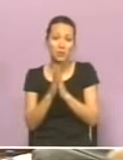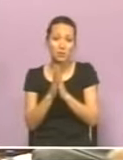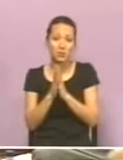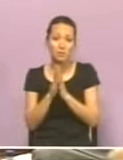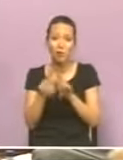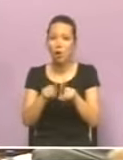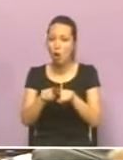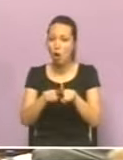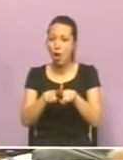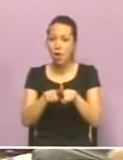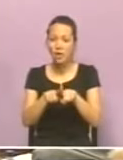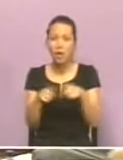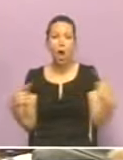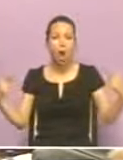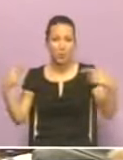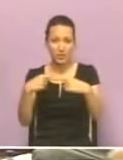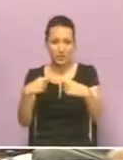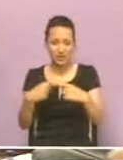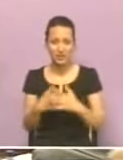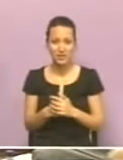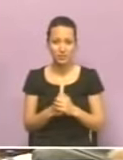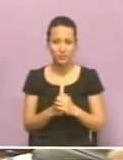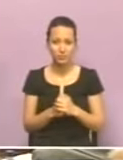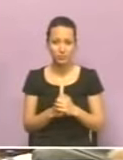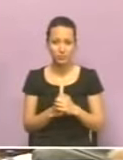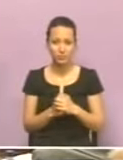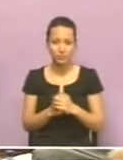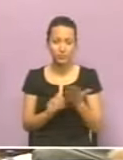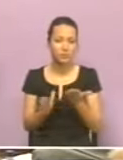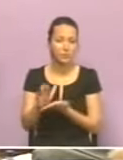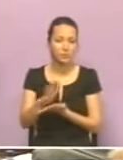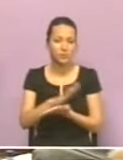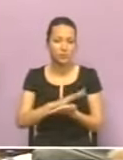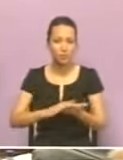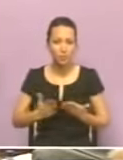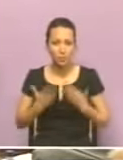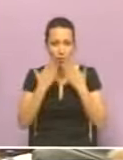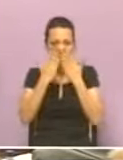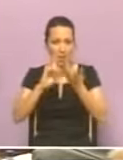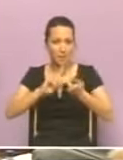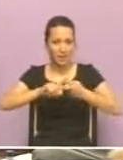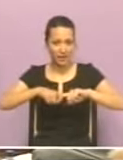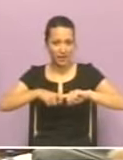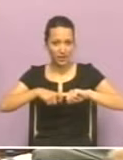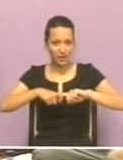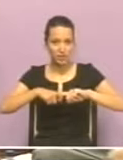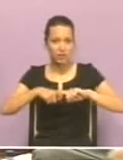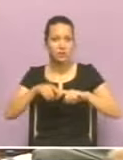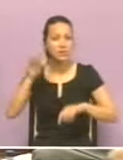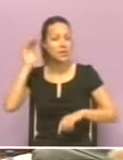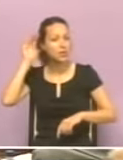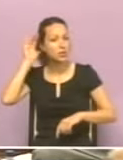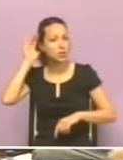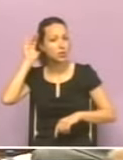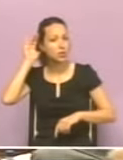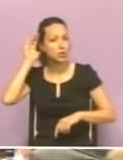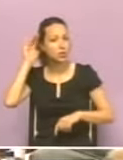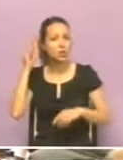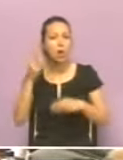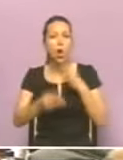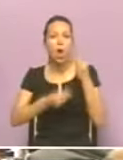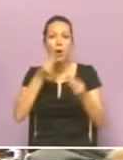iz opozicije da za početak pročitaju materijal, da saslušaju